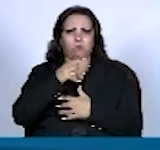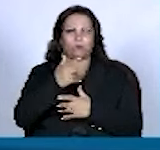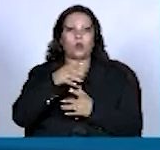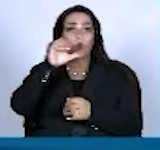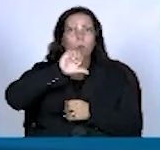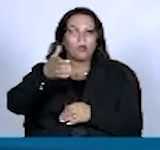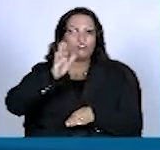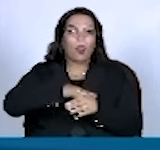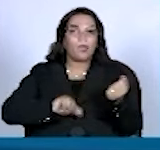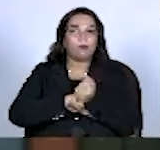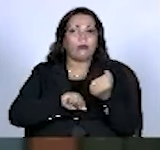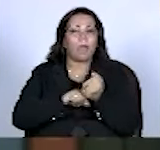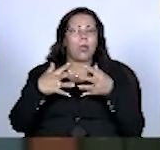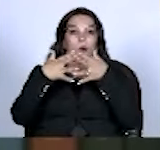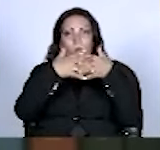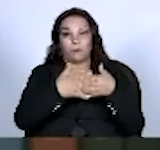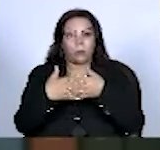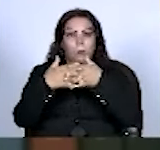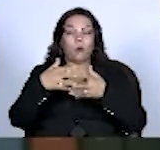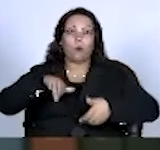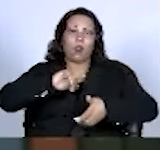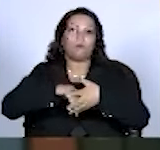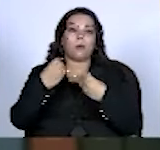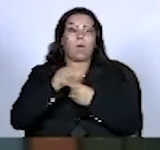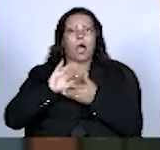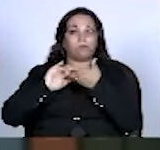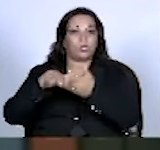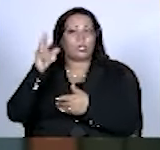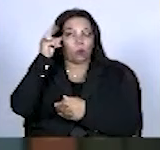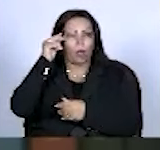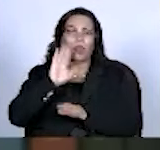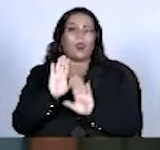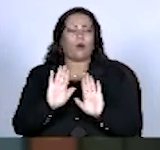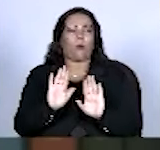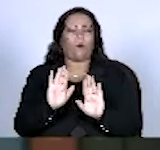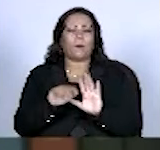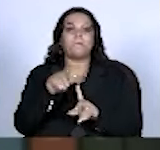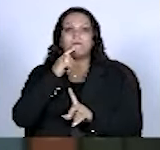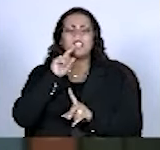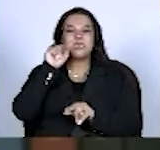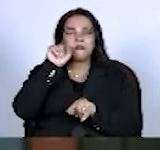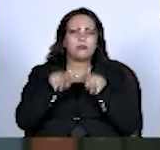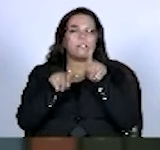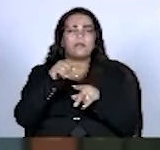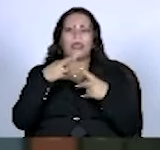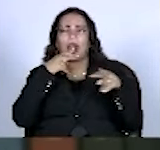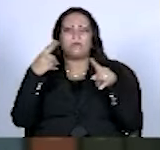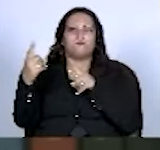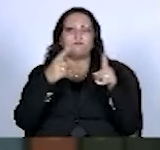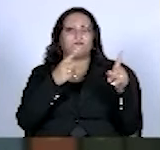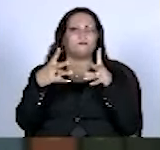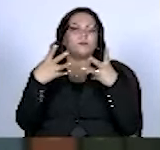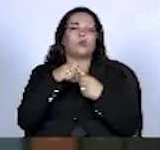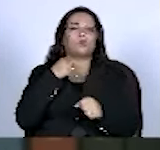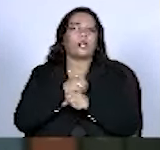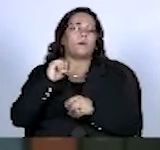سلبا على دعم الولايات المتحده وحلفاء لاسرائيل لكن واضح ان في انتقادات كثيره لاداء بنيامين